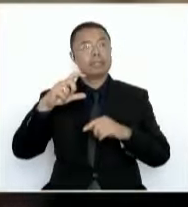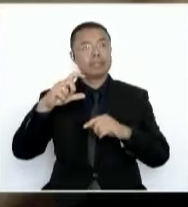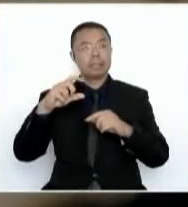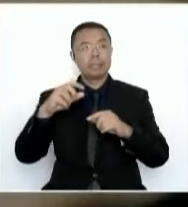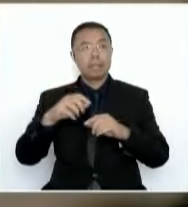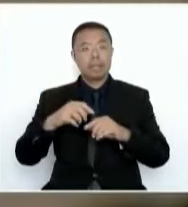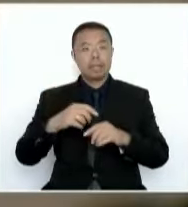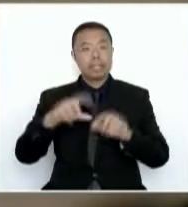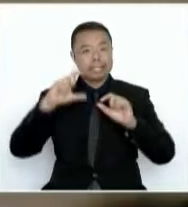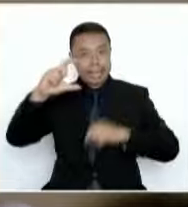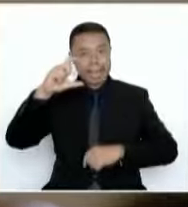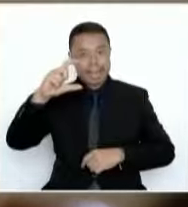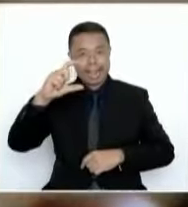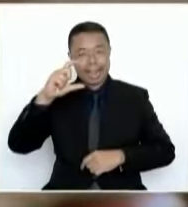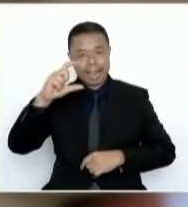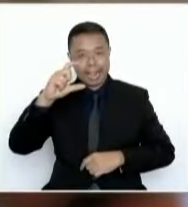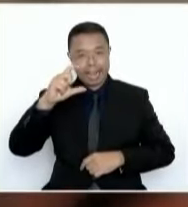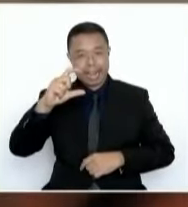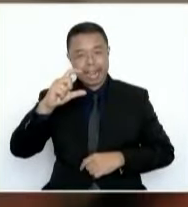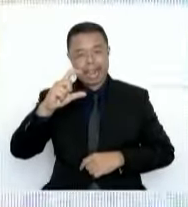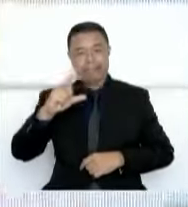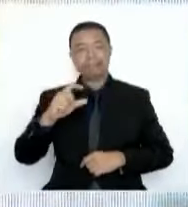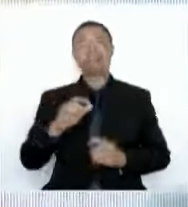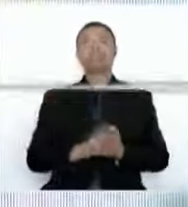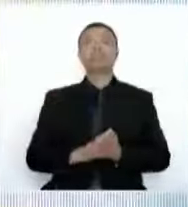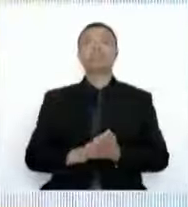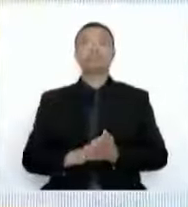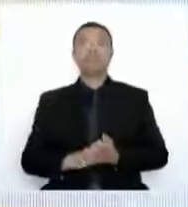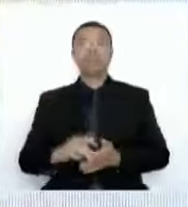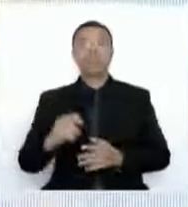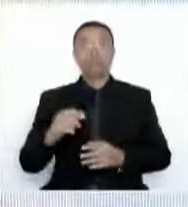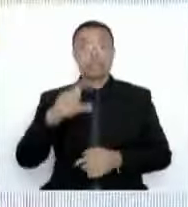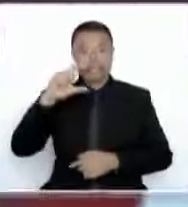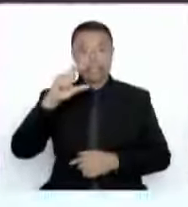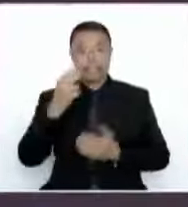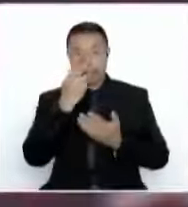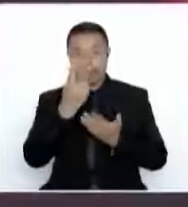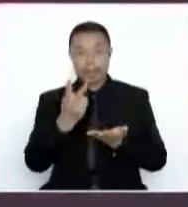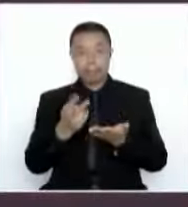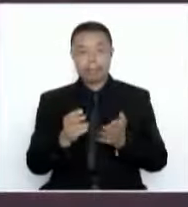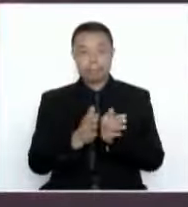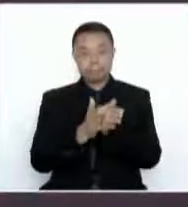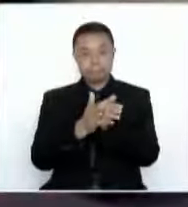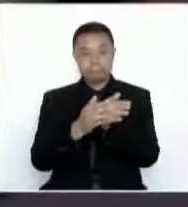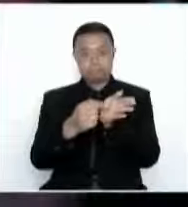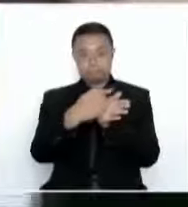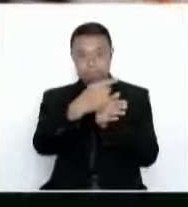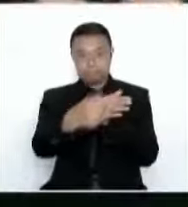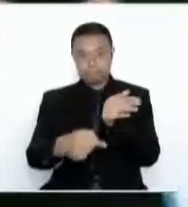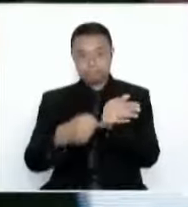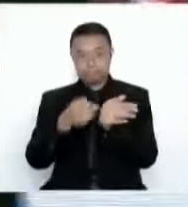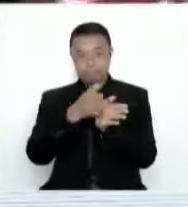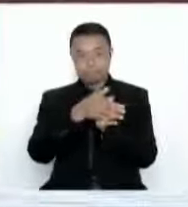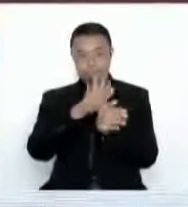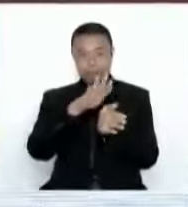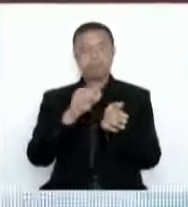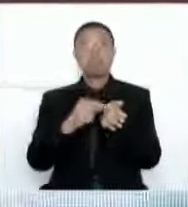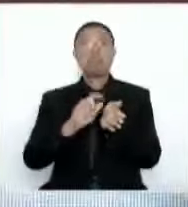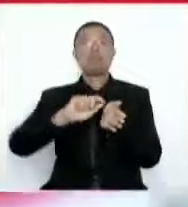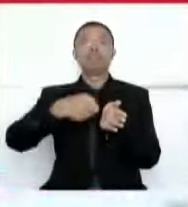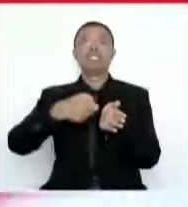budaya huruf C baik ketahanan budaya h huruf C ini silakan baik amplopnya